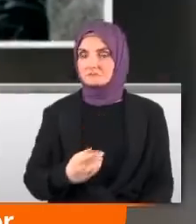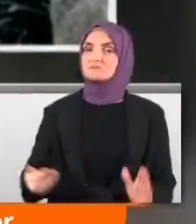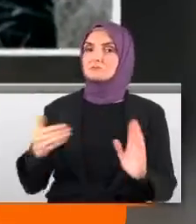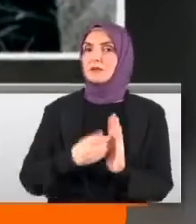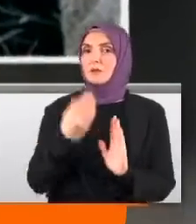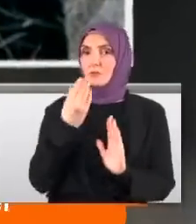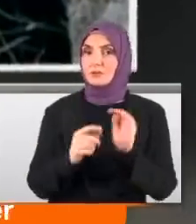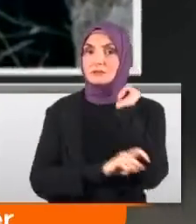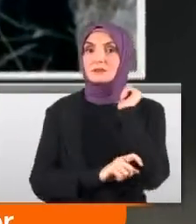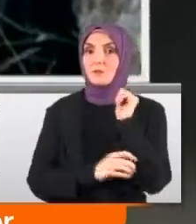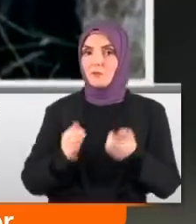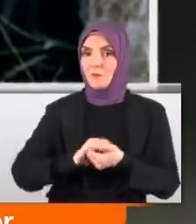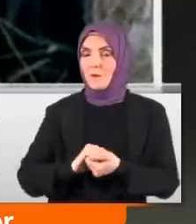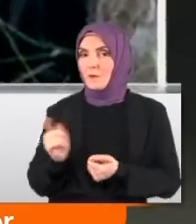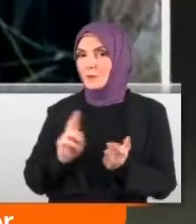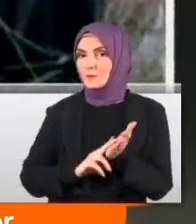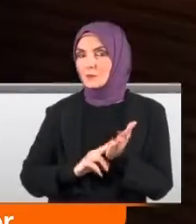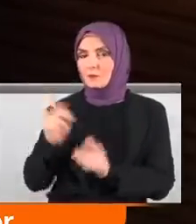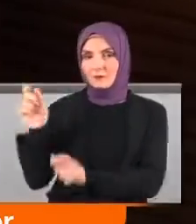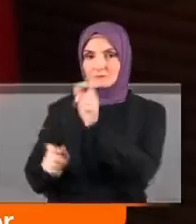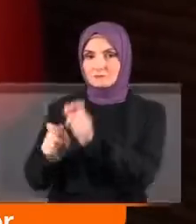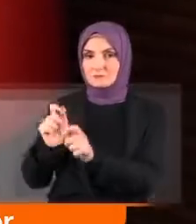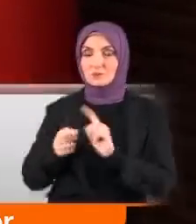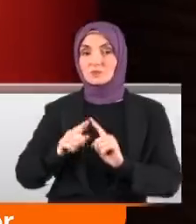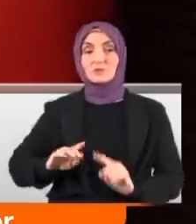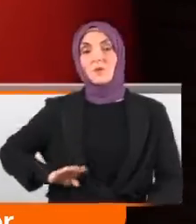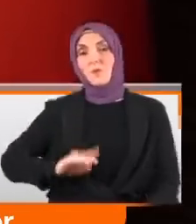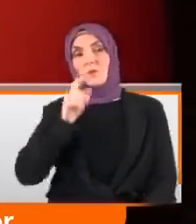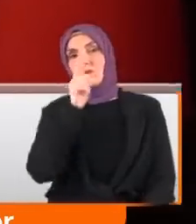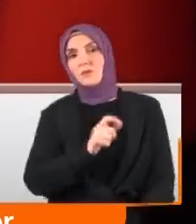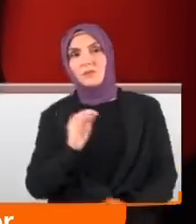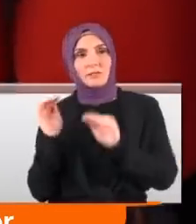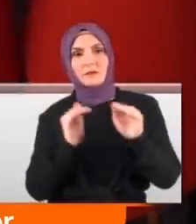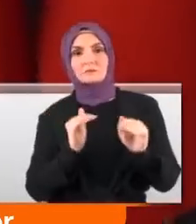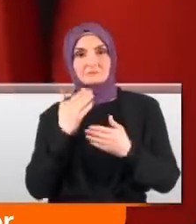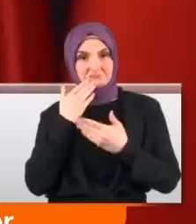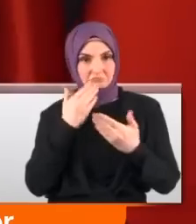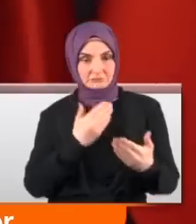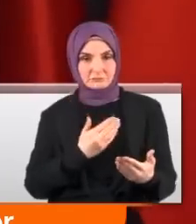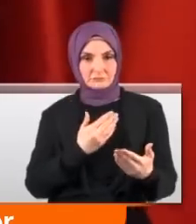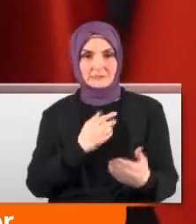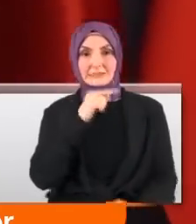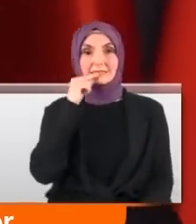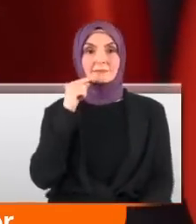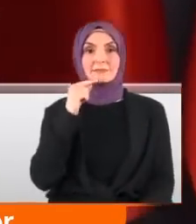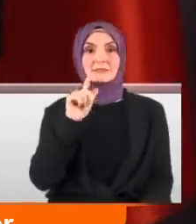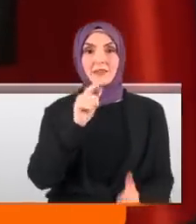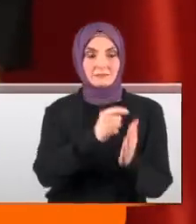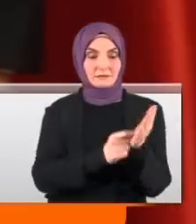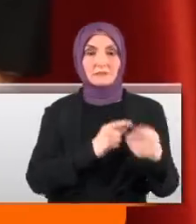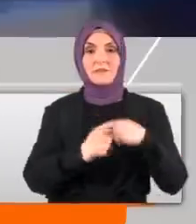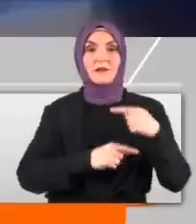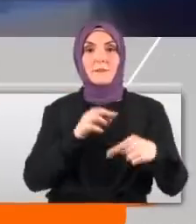örgütü üyelerinden Kılıçdaroğlu'na destek mesajları peş peşe geldi. Kırmızı bültenle aranan PKK'lı terörist Remzi